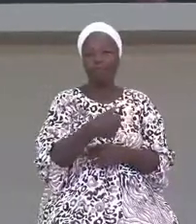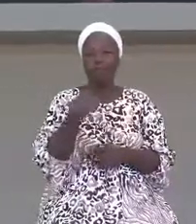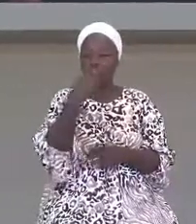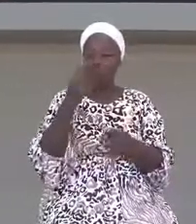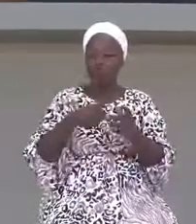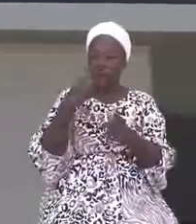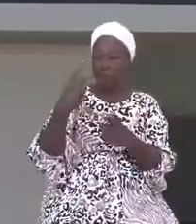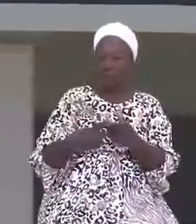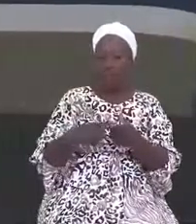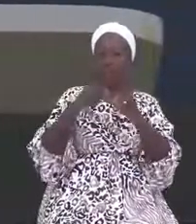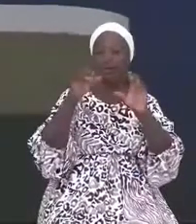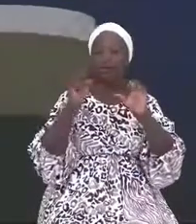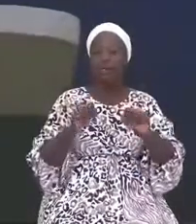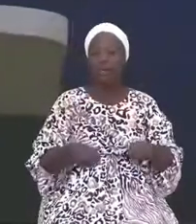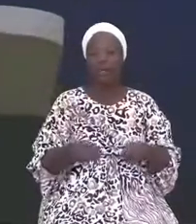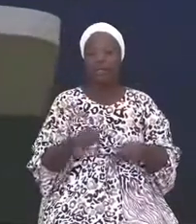sauvé